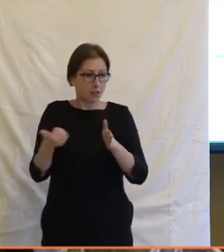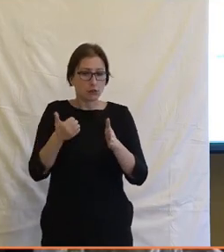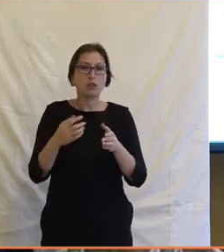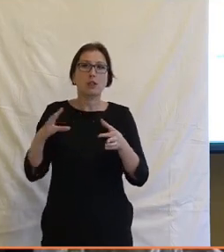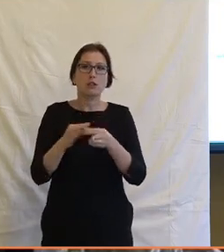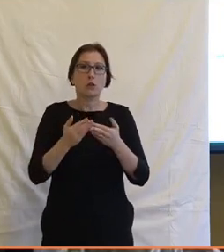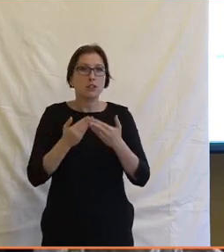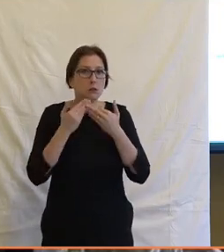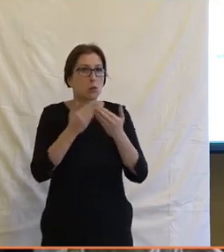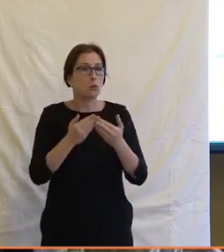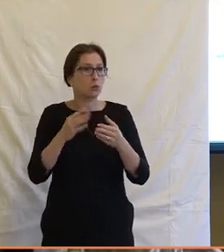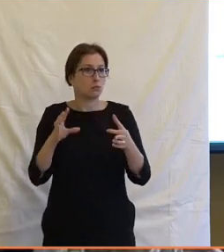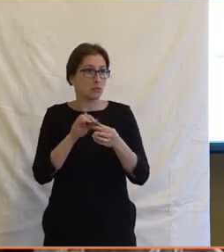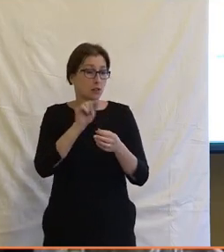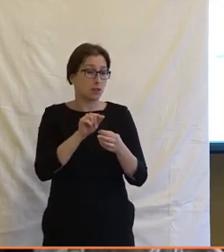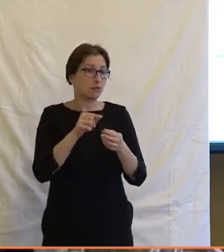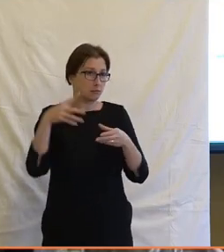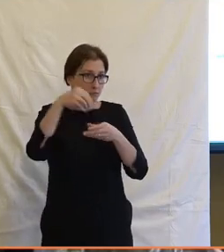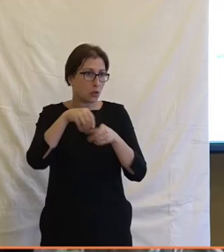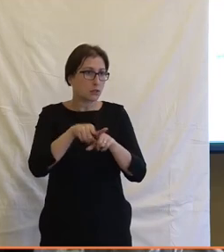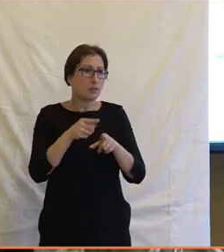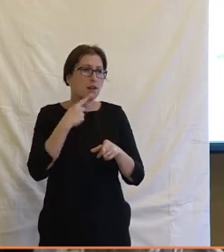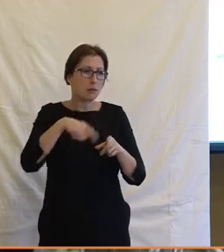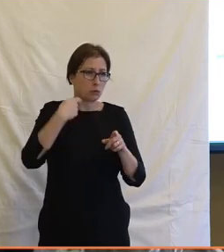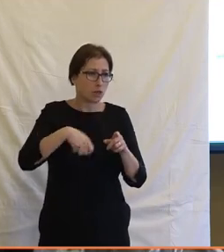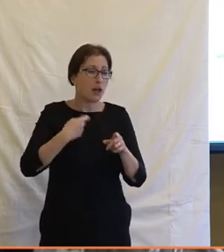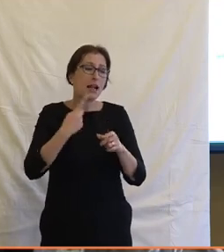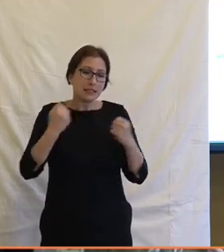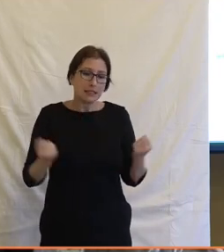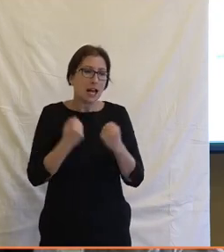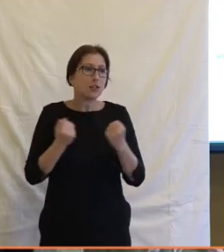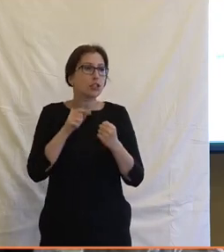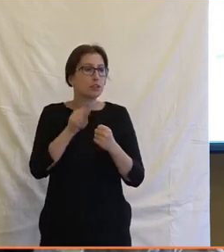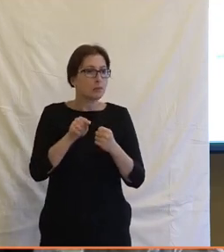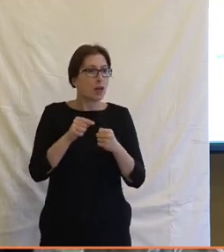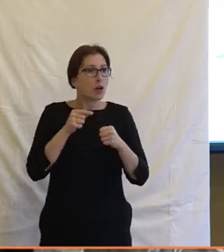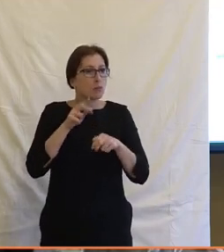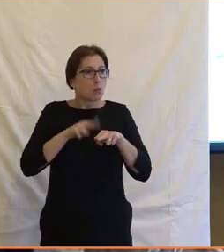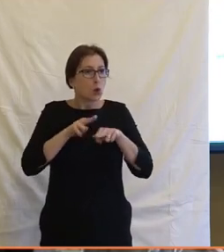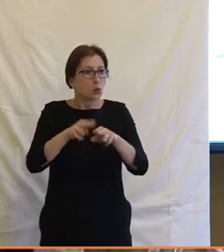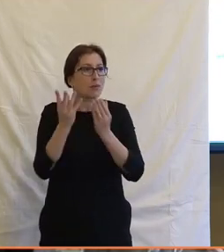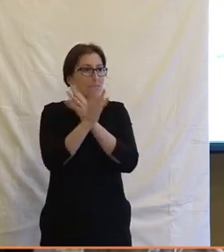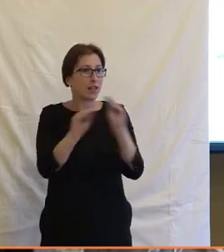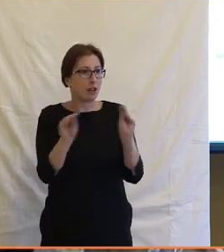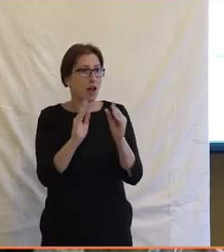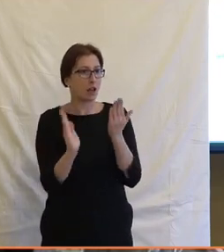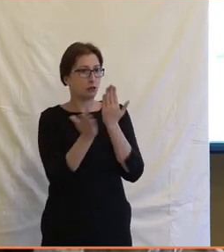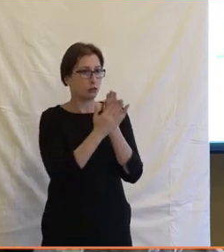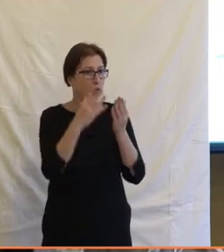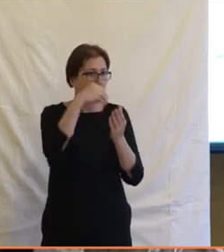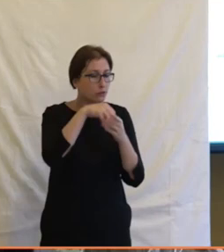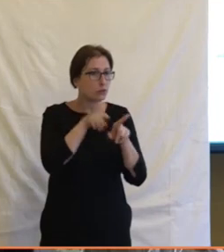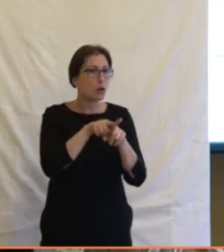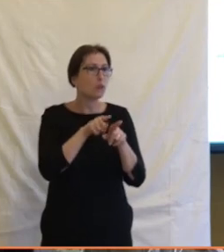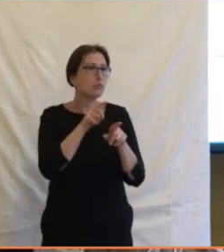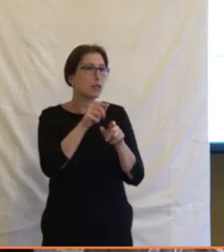uznané vlastně nejsou a my za to teďka právě podnikáme kroky, aby byla prozatím vlastně vyhláška rozšířená, kde by se to